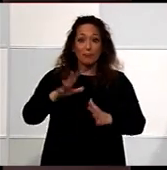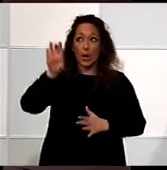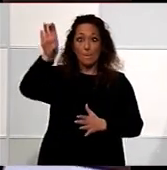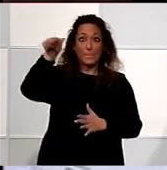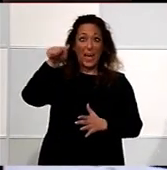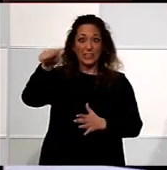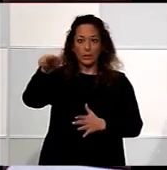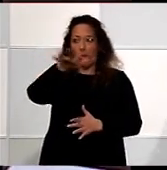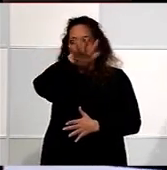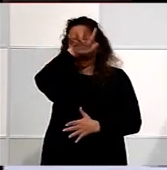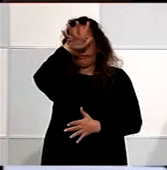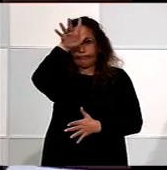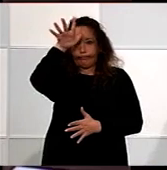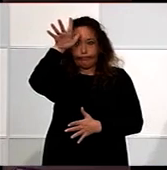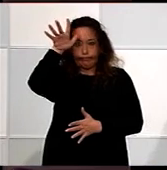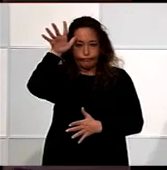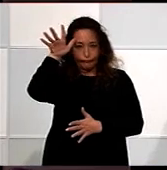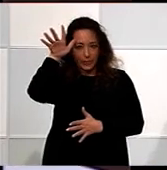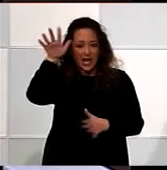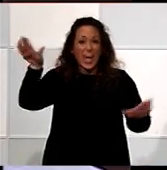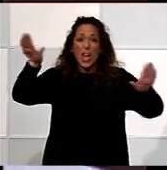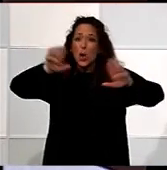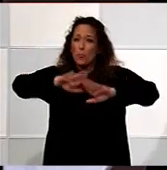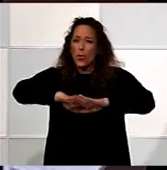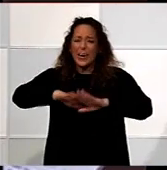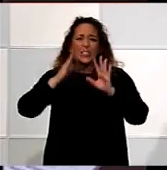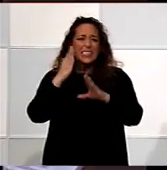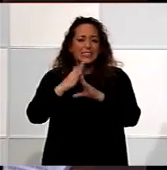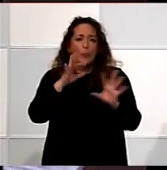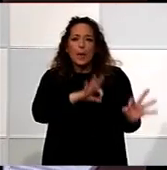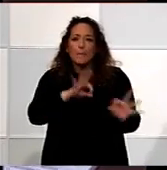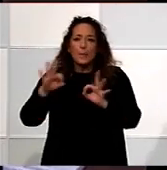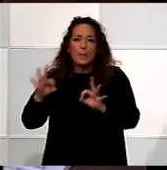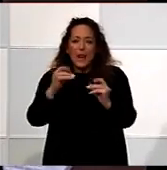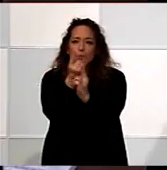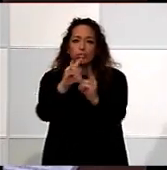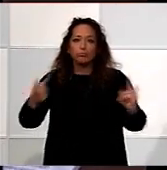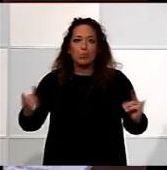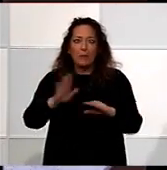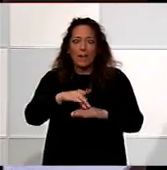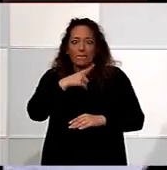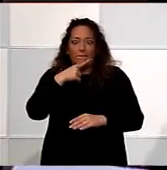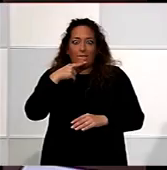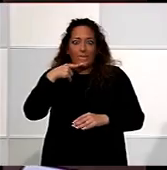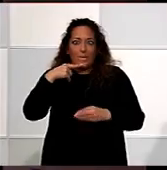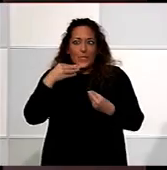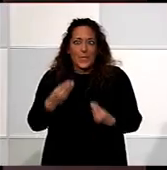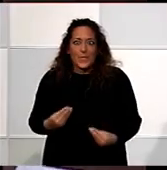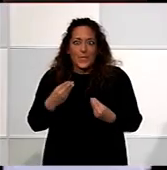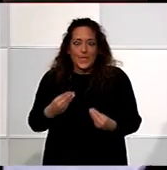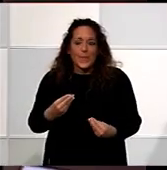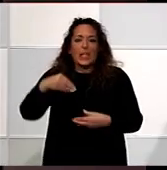calor. I a les nits preparo unes amanides per llepar-li les dits. Carai. I posem